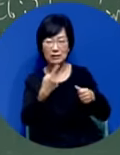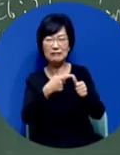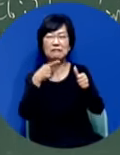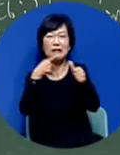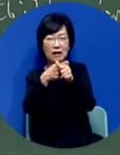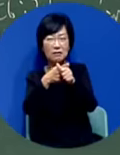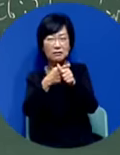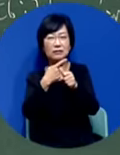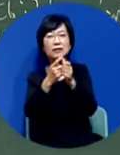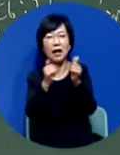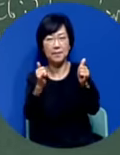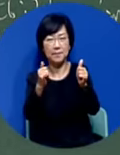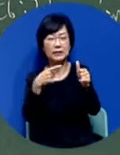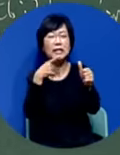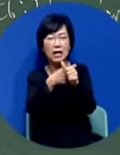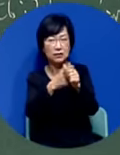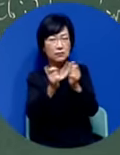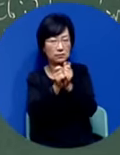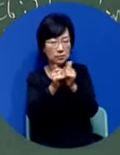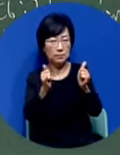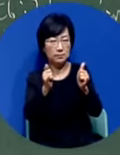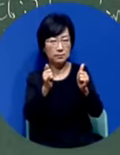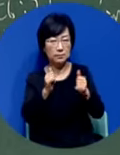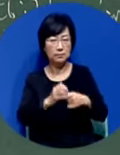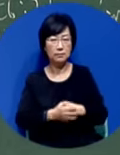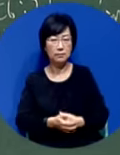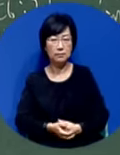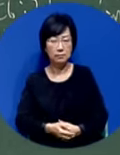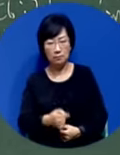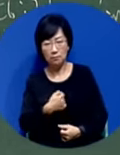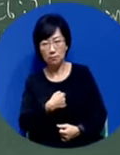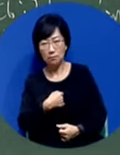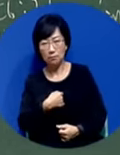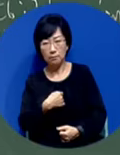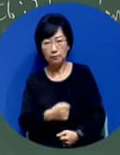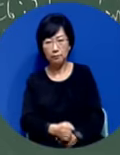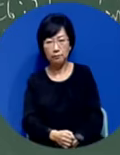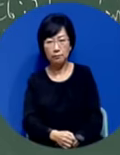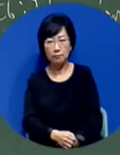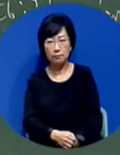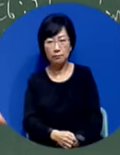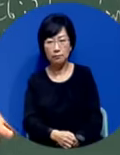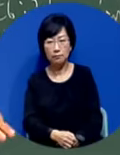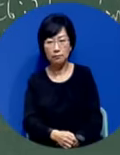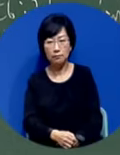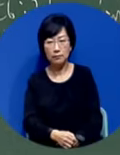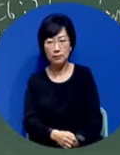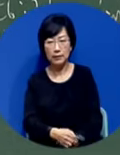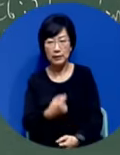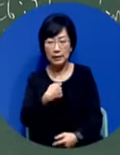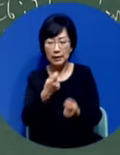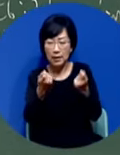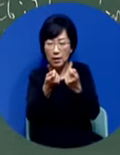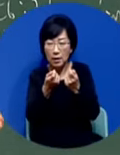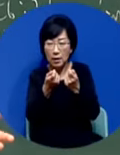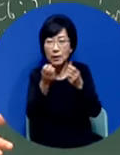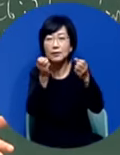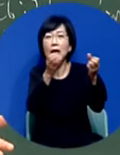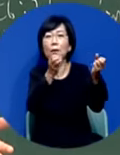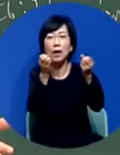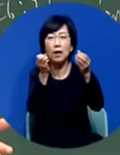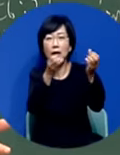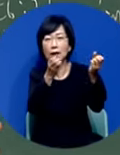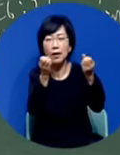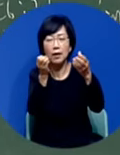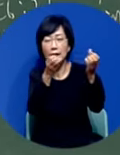这个红色呢都是杀人犯。 딱 빨간색이죠. 他的这个牌子就是红色的。 그래서 제가 이 가까이 하고 얘기하니까 자기